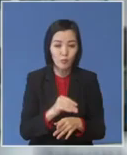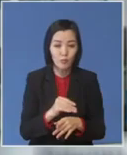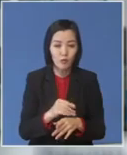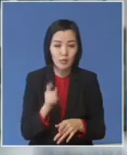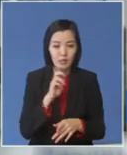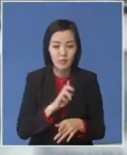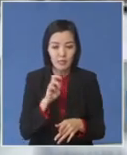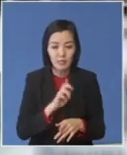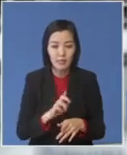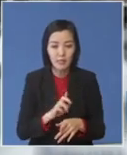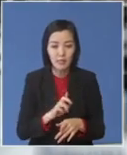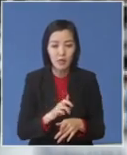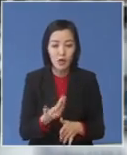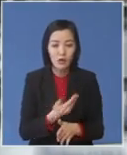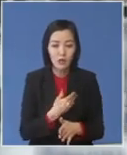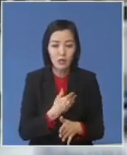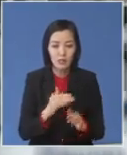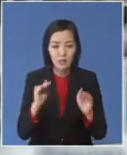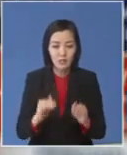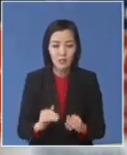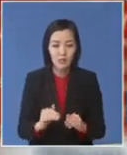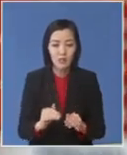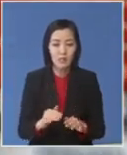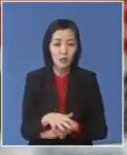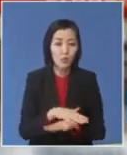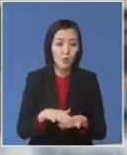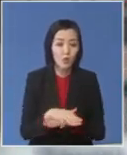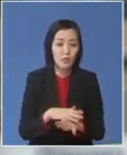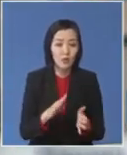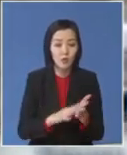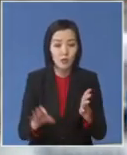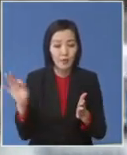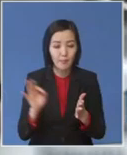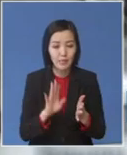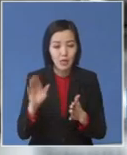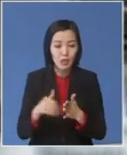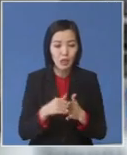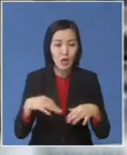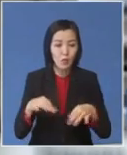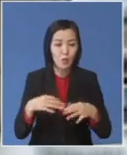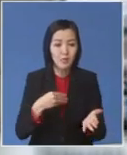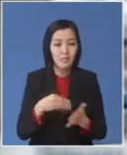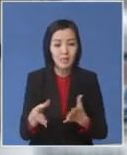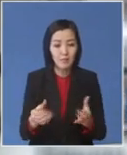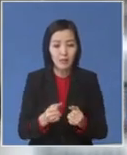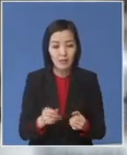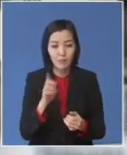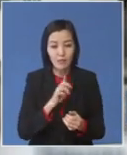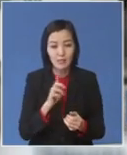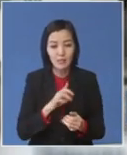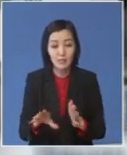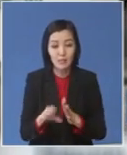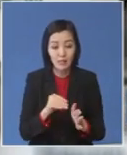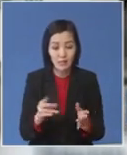жанармай түріне сұраныста күрт азайып кеткен. Оның үстіне тұрғындардың 90% жаңа көлікті аларда тек бензинмен жүретінін таңдайды